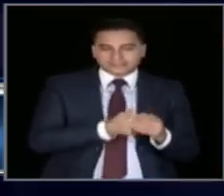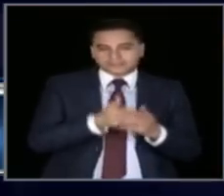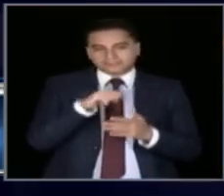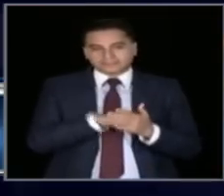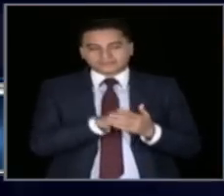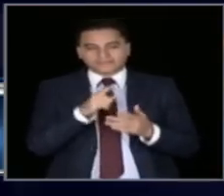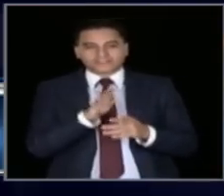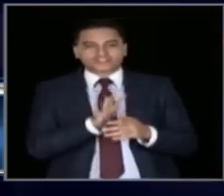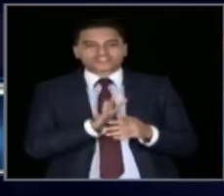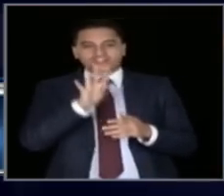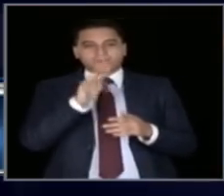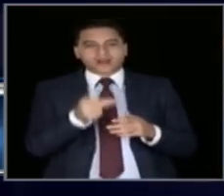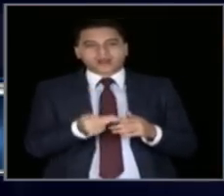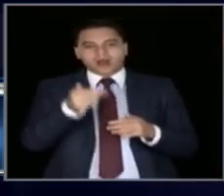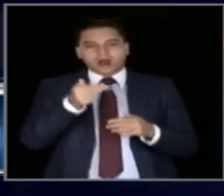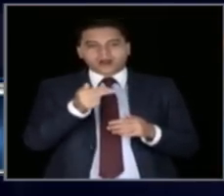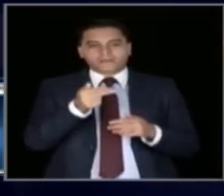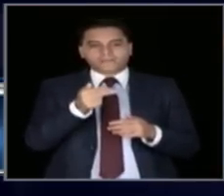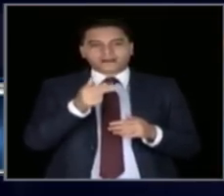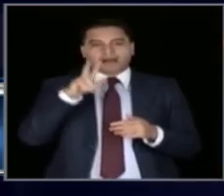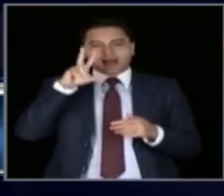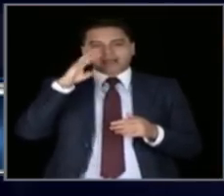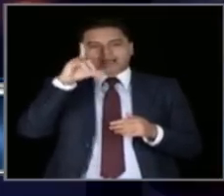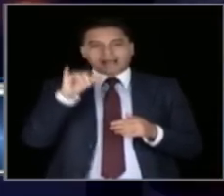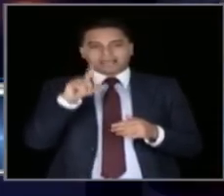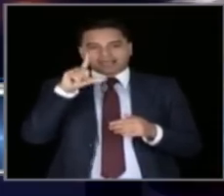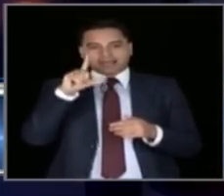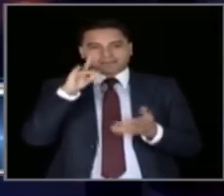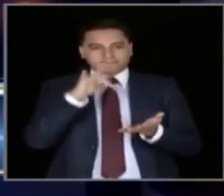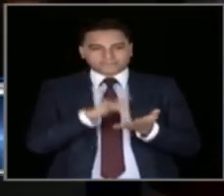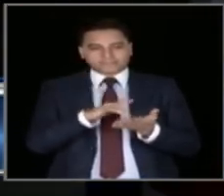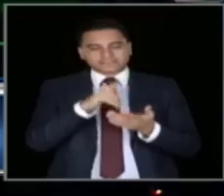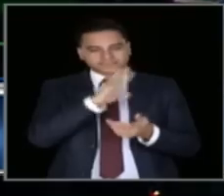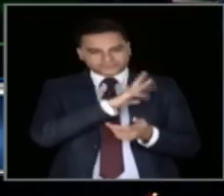في شمال غرب الجليل. الهدف الثاني،